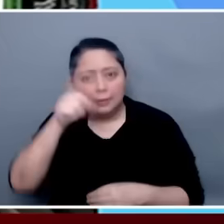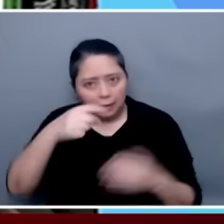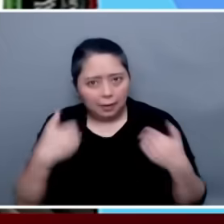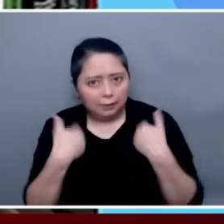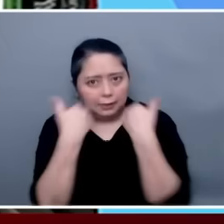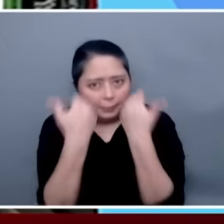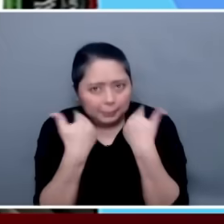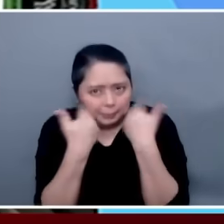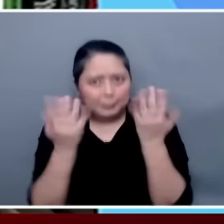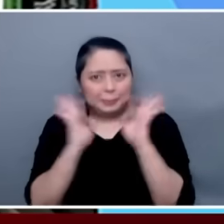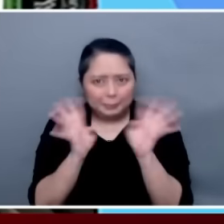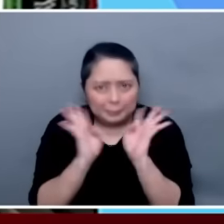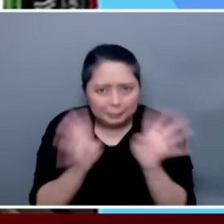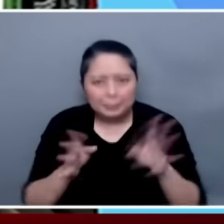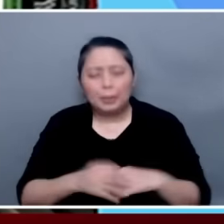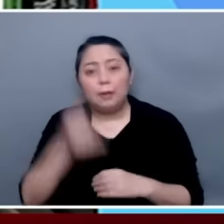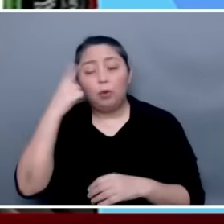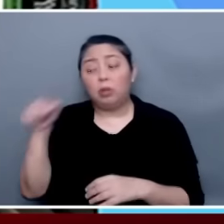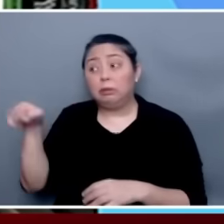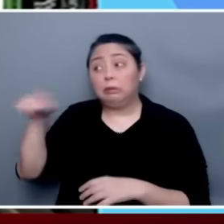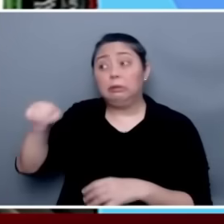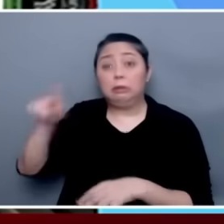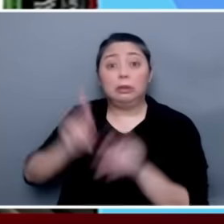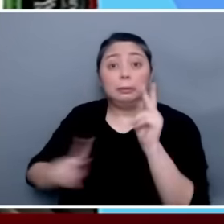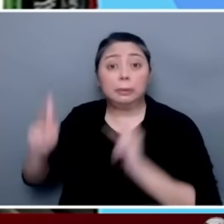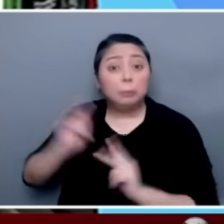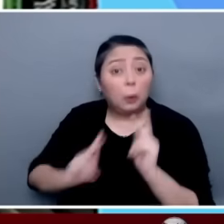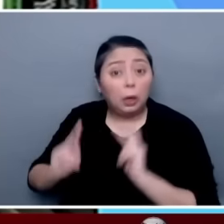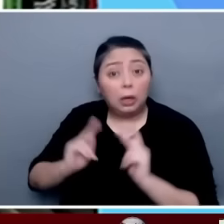of people who were